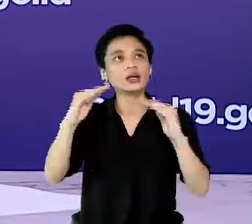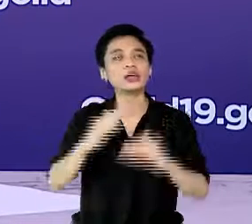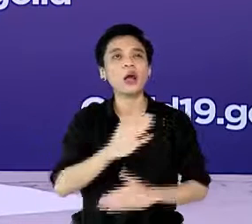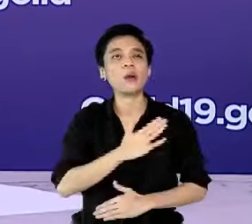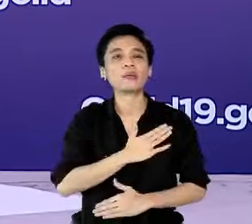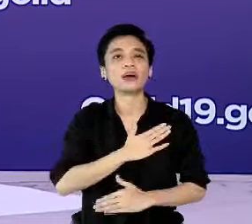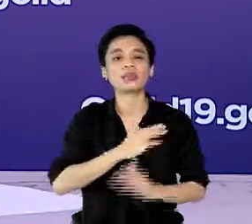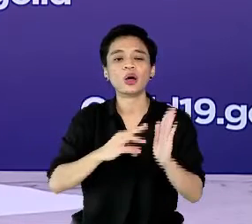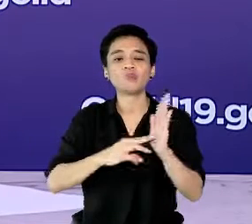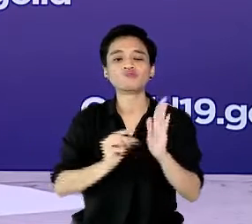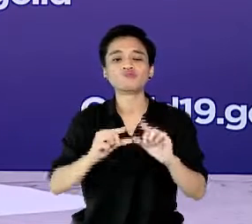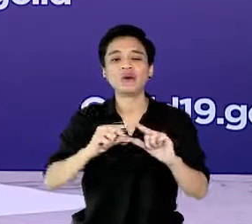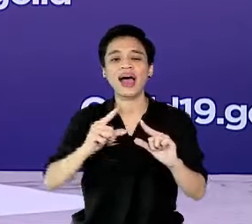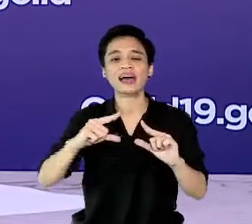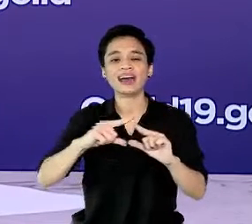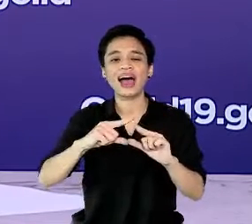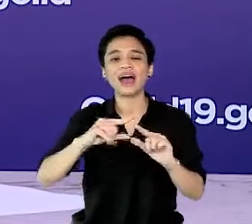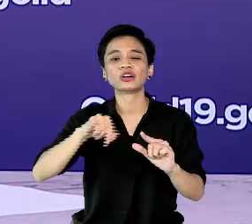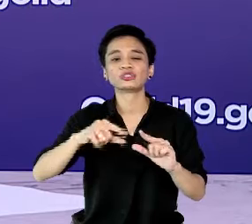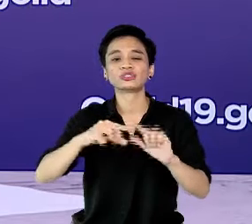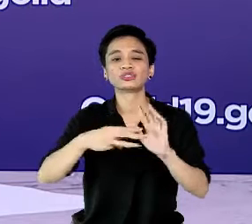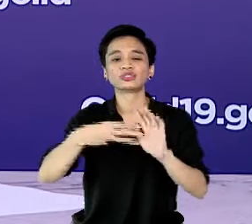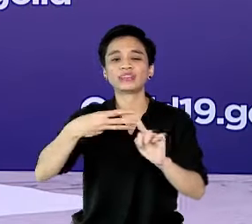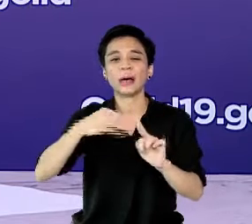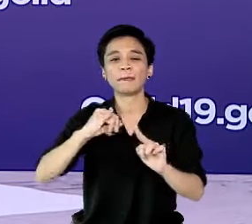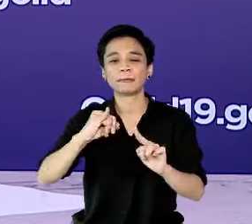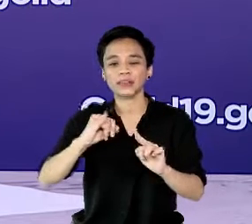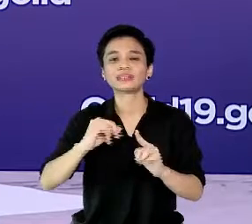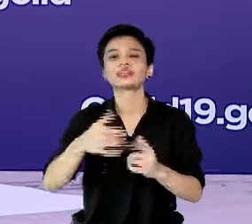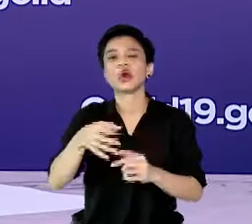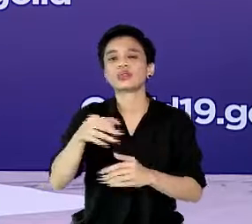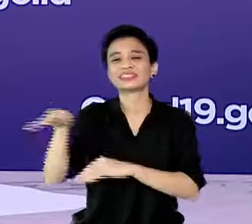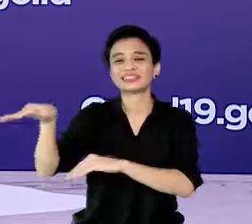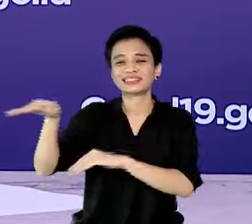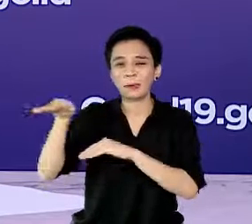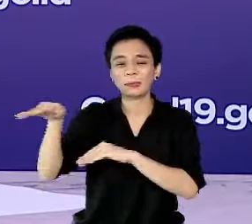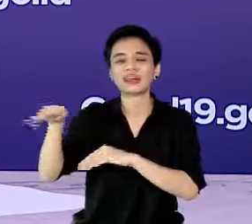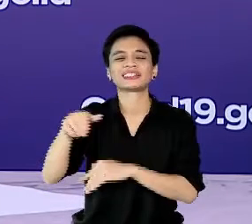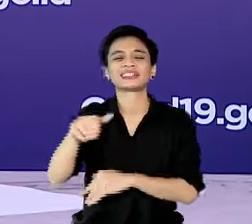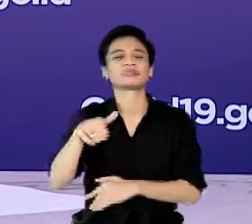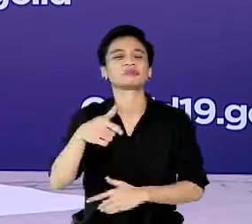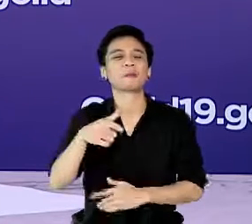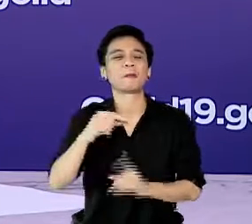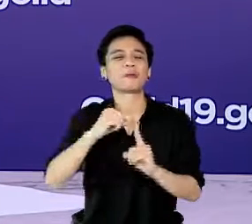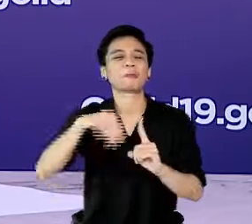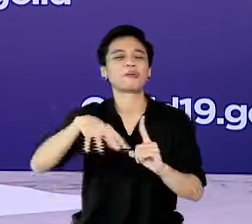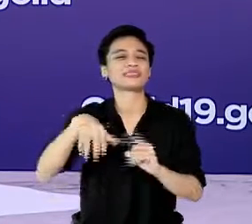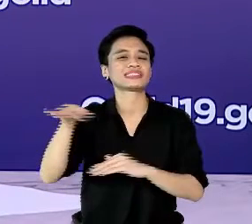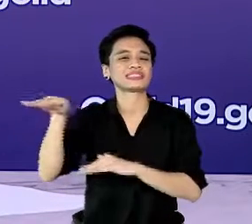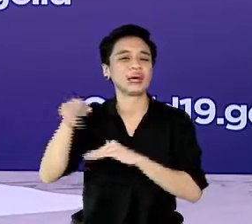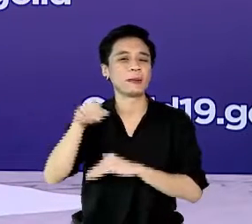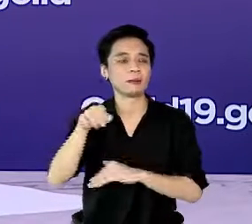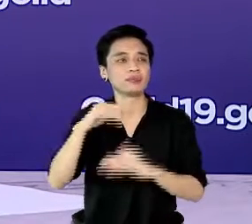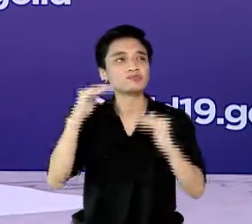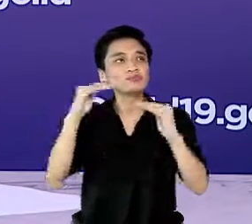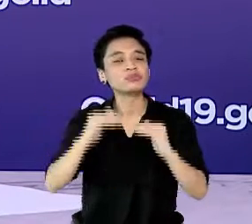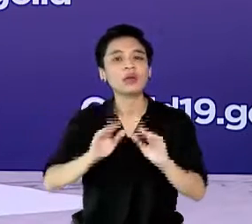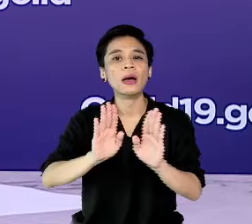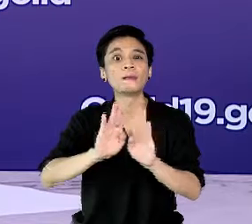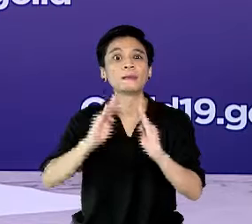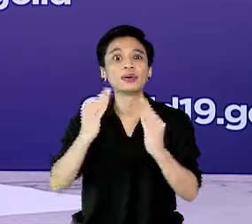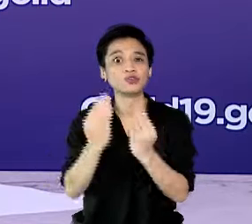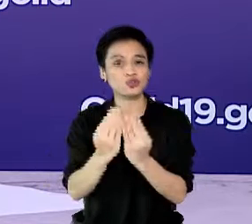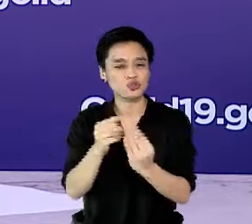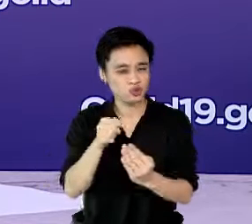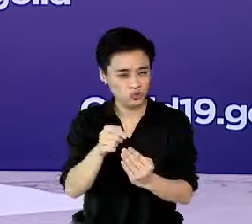Muaro Jambi Tanjung Jabung Barat dan kota Jambi di provinsi Jambi kemudian kota Bengkulu di